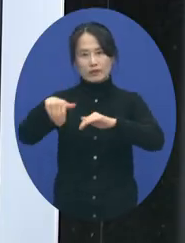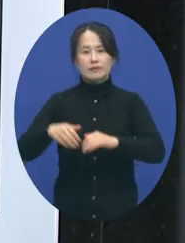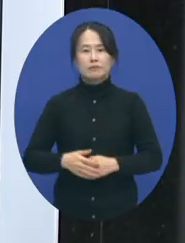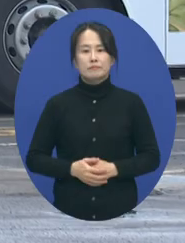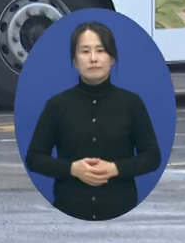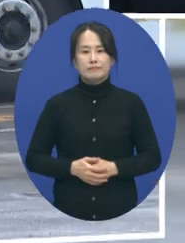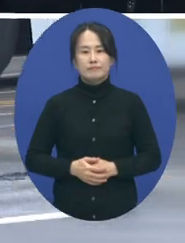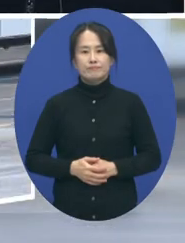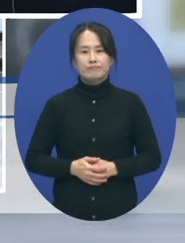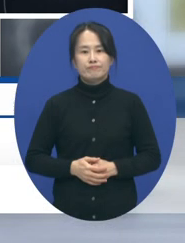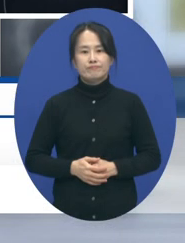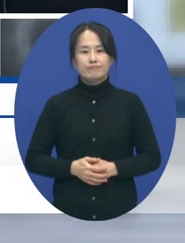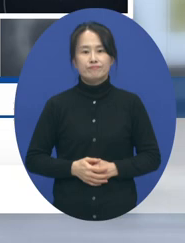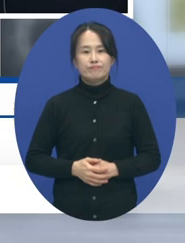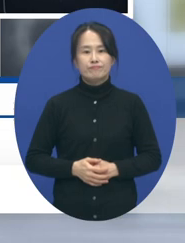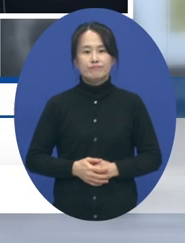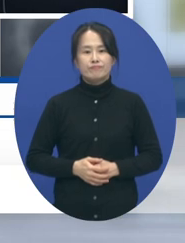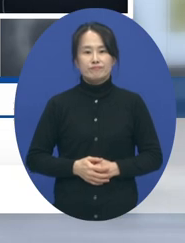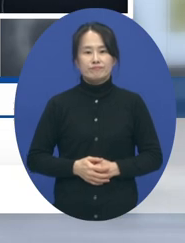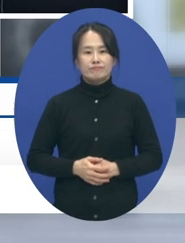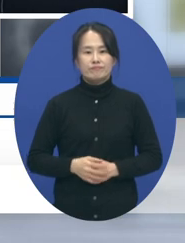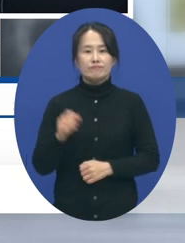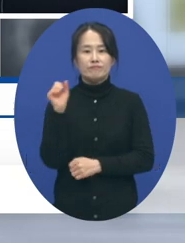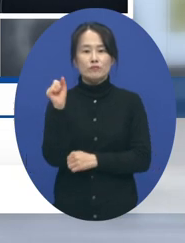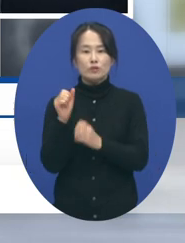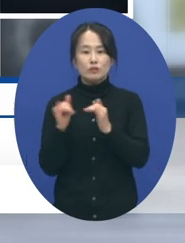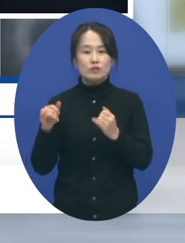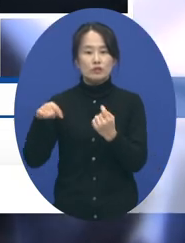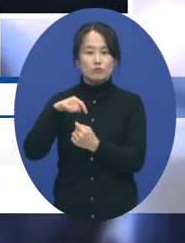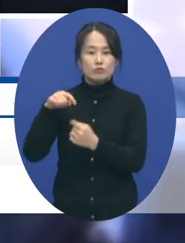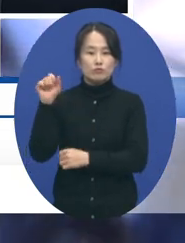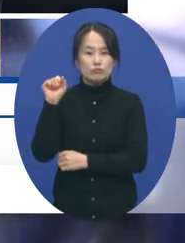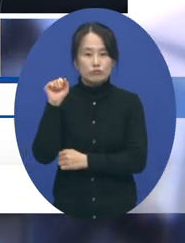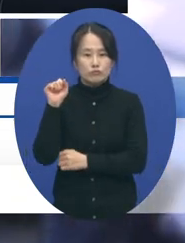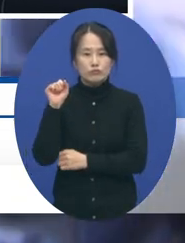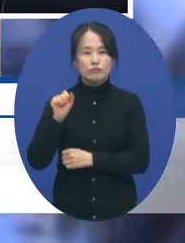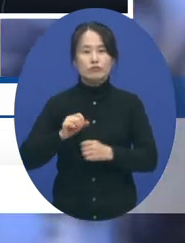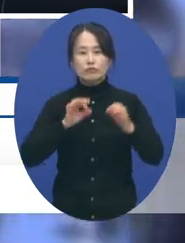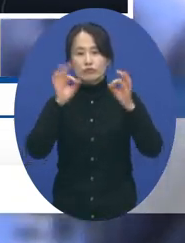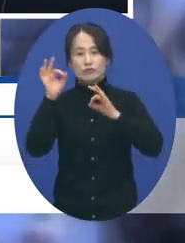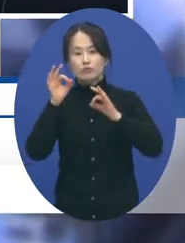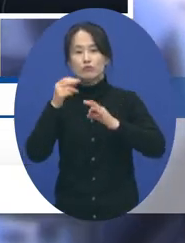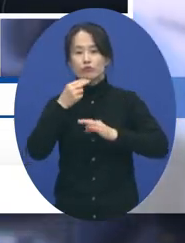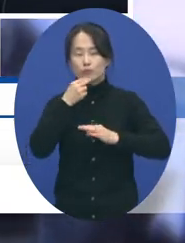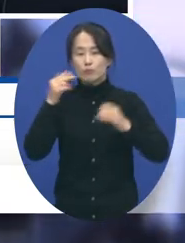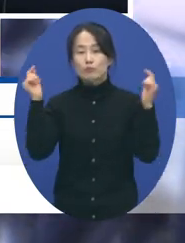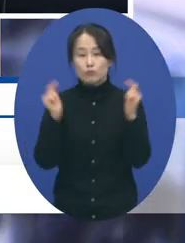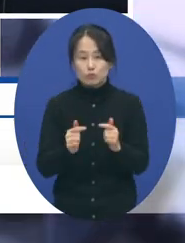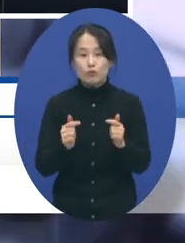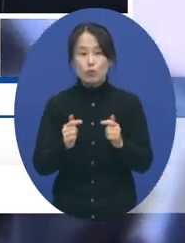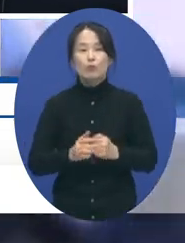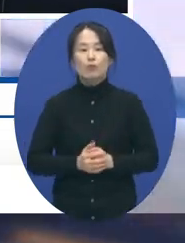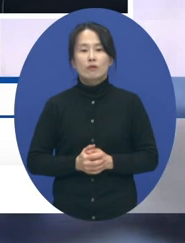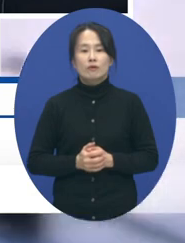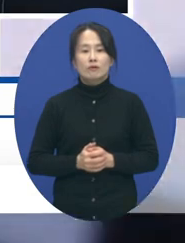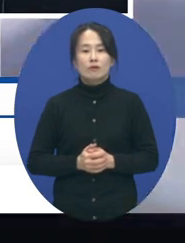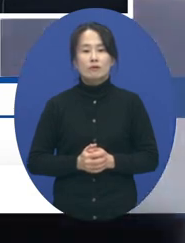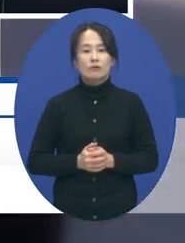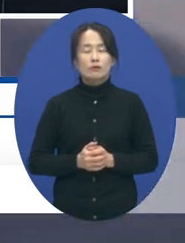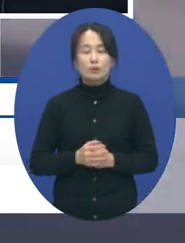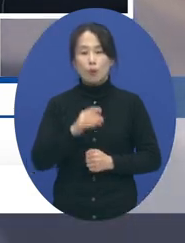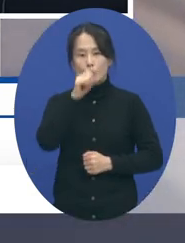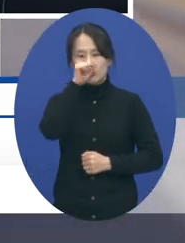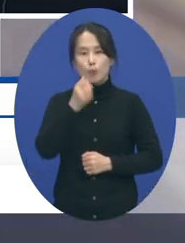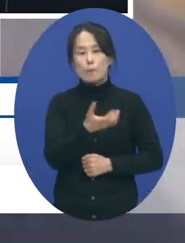방식입니다. 양질의 기사들이 운행을 한다 그러면 사고도 굉장히 절감이 될 것이고, 그리고 이런